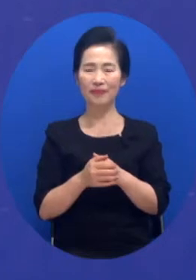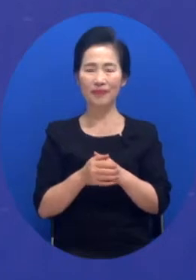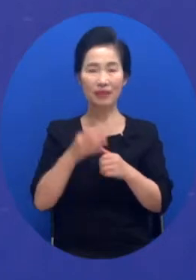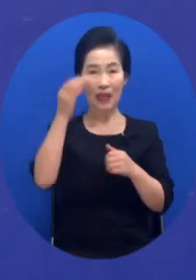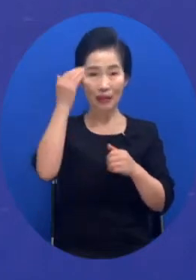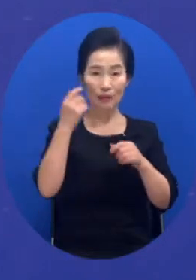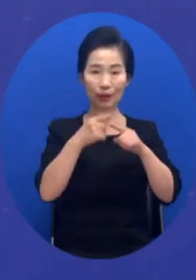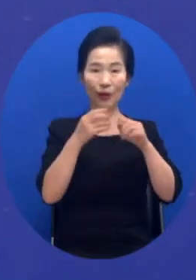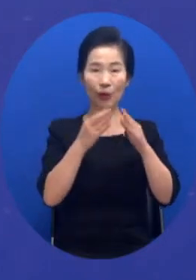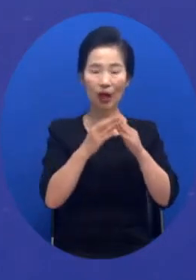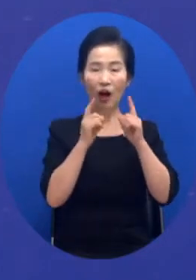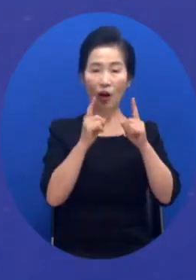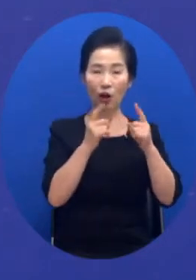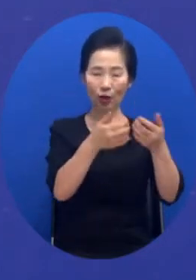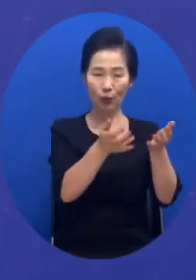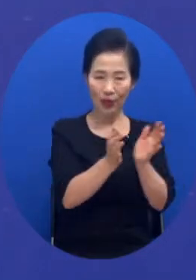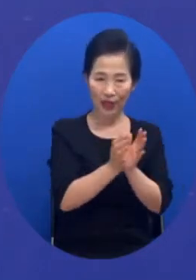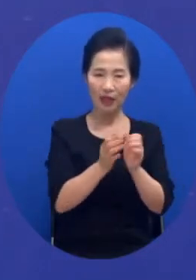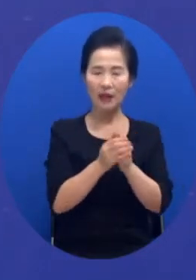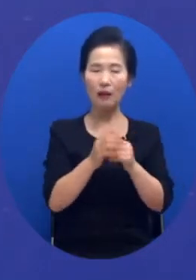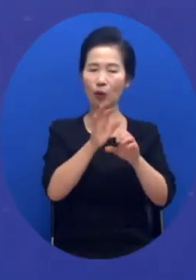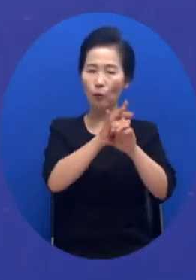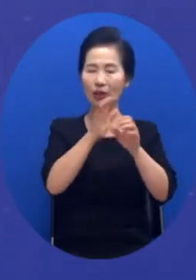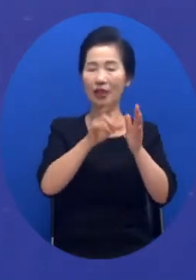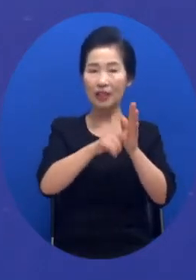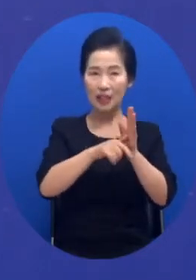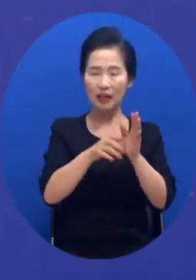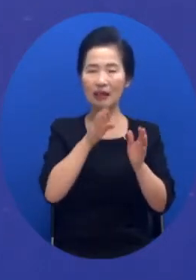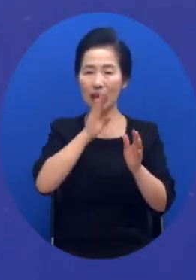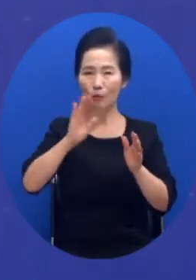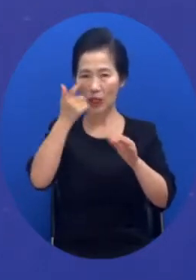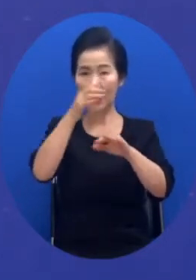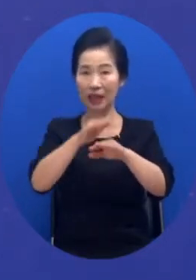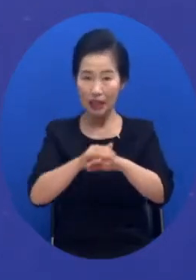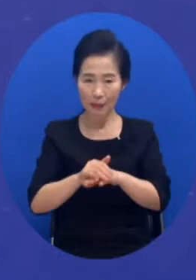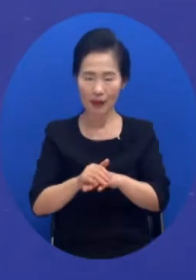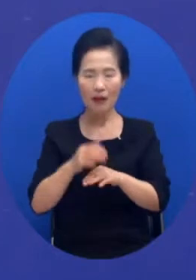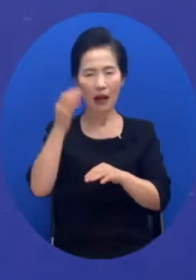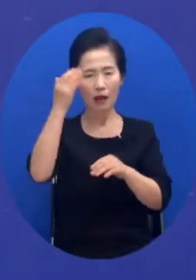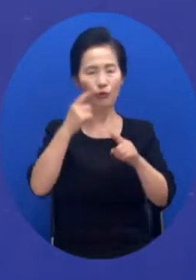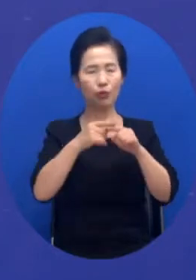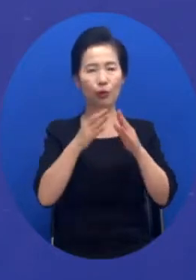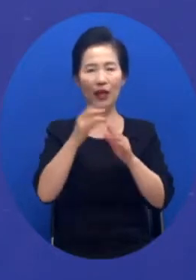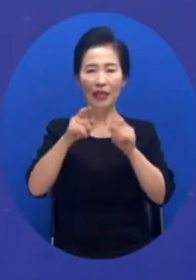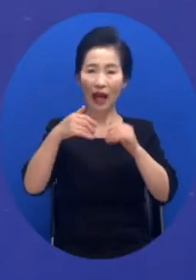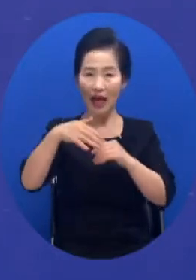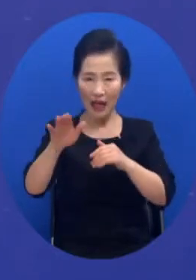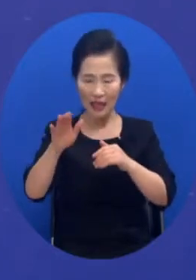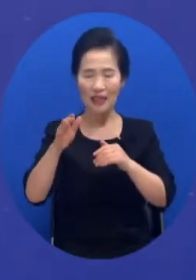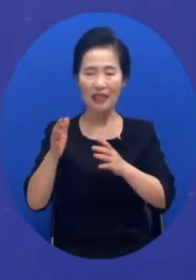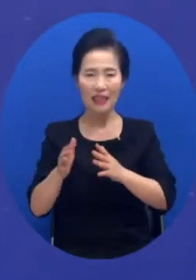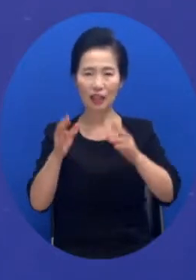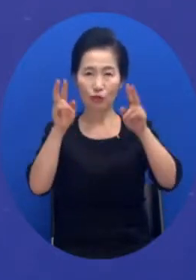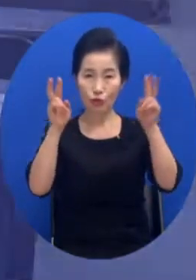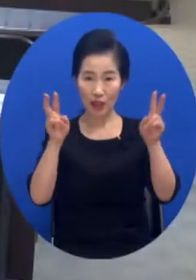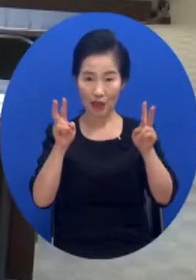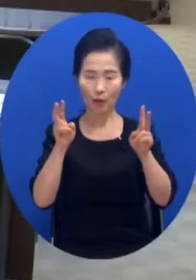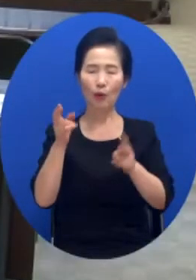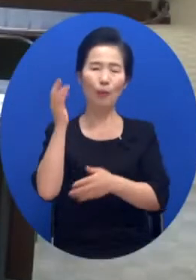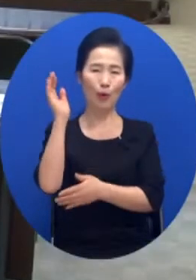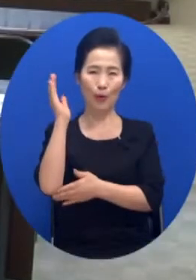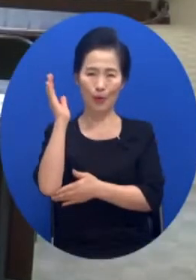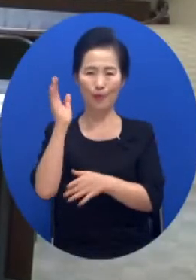한국교회언론회 가 코비 드 1 구 시대의 참된 예배와 한국교회에 나아가 있기 를 주제로 포럼을 개최했습니다